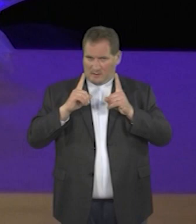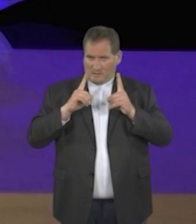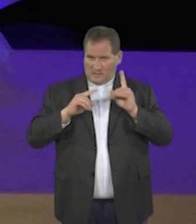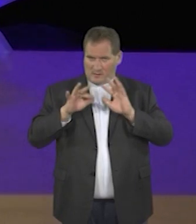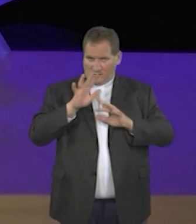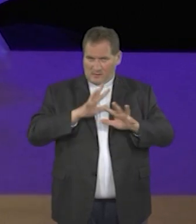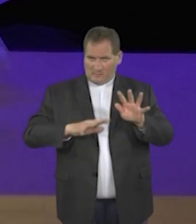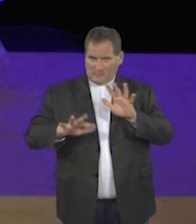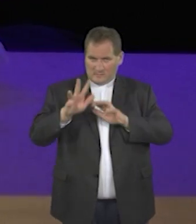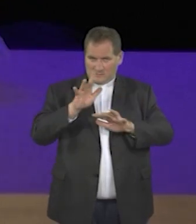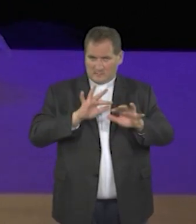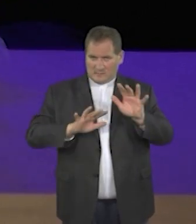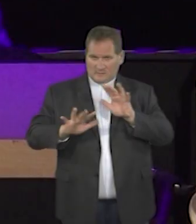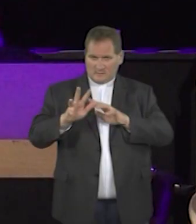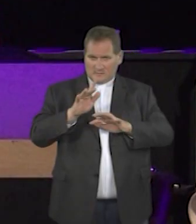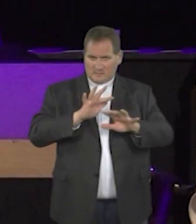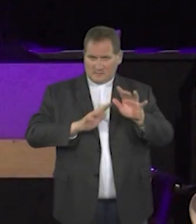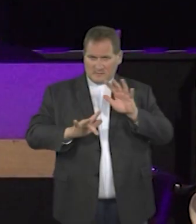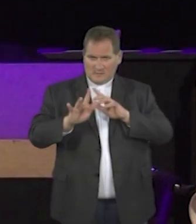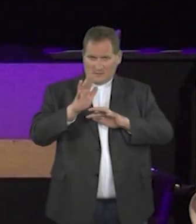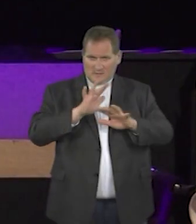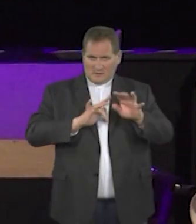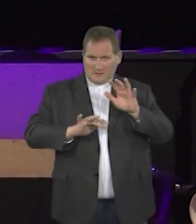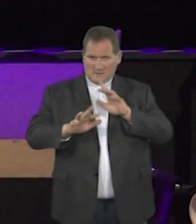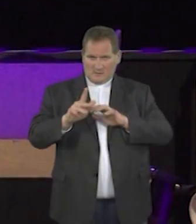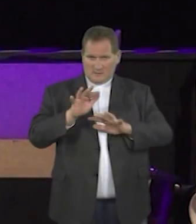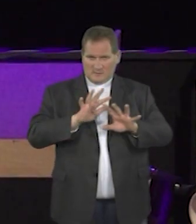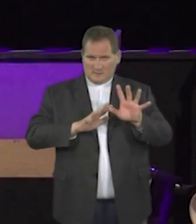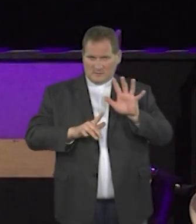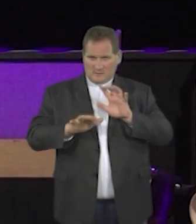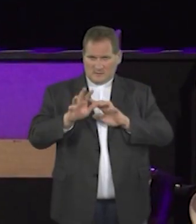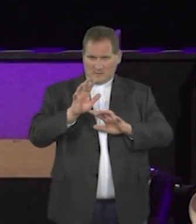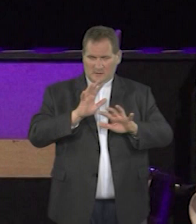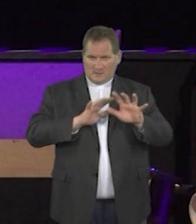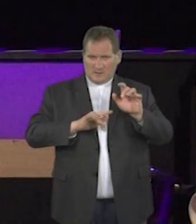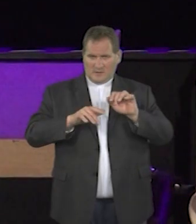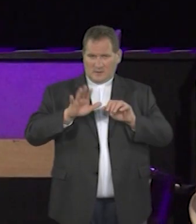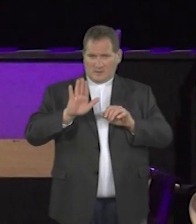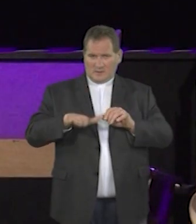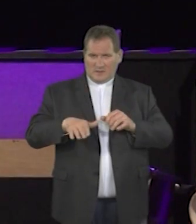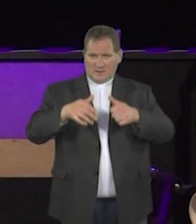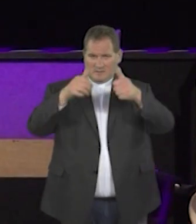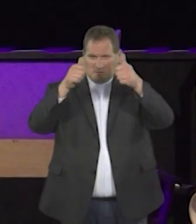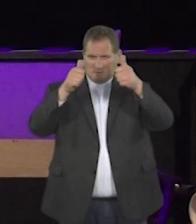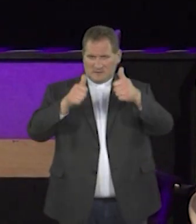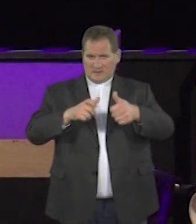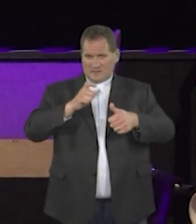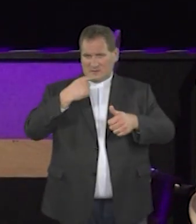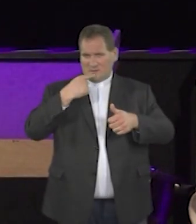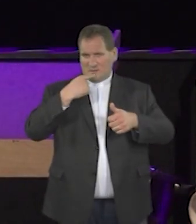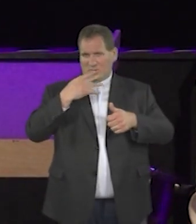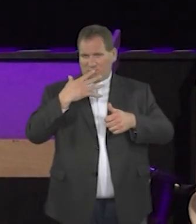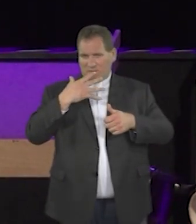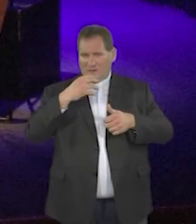fafi, turururu, szumbum, Coca-Cola. Niech się stanie, co mówiłem,